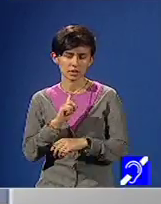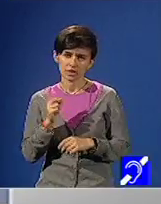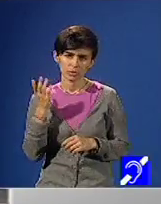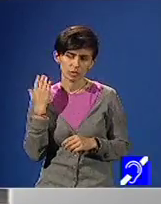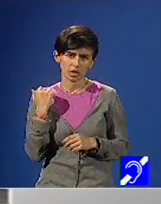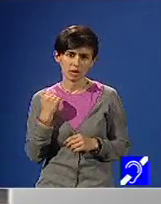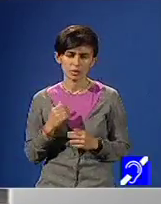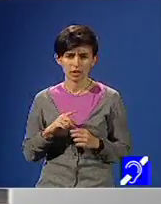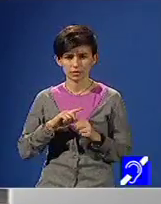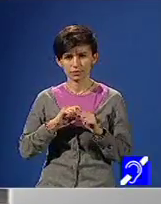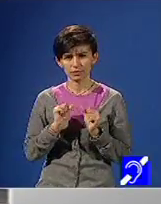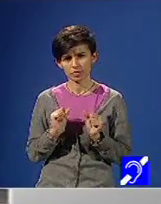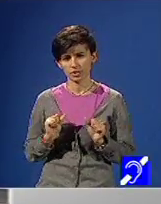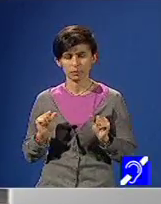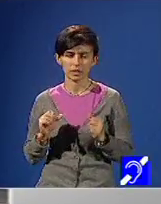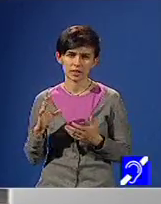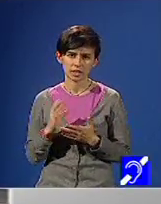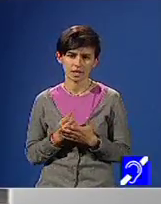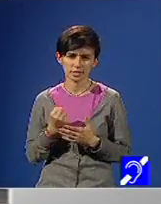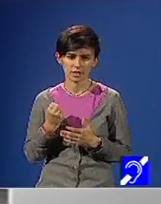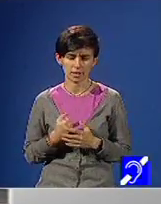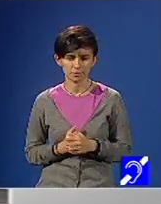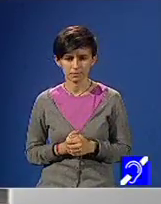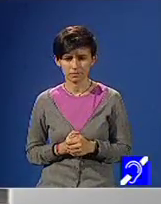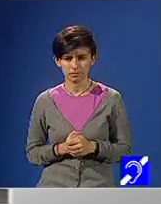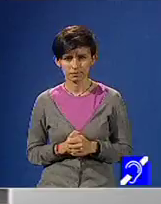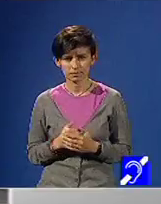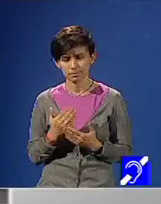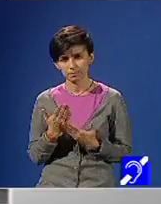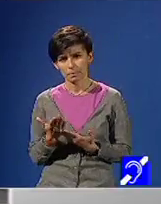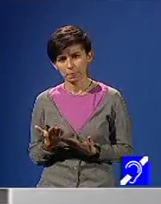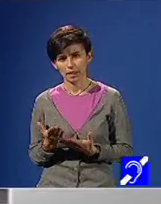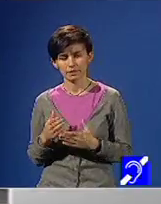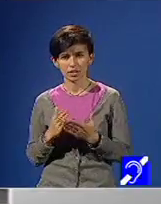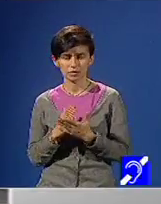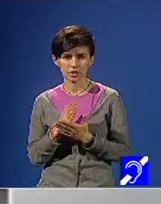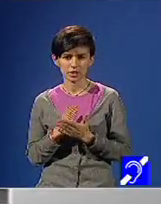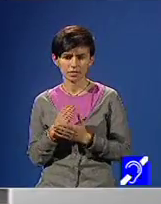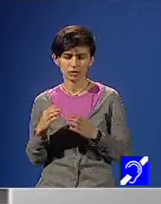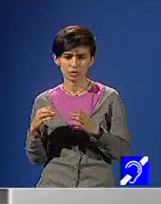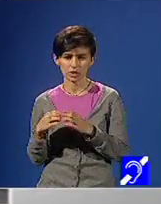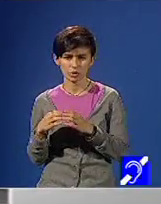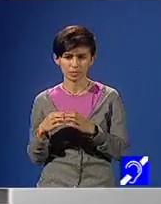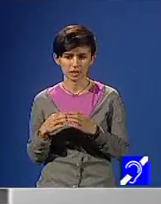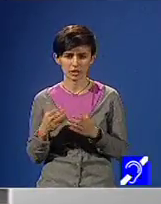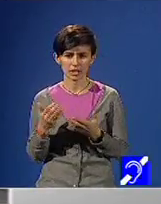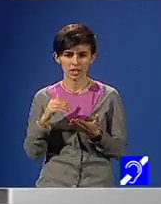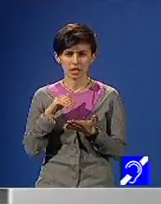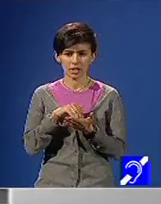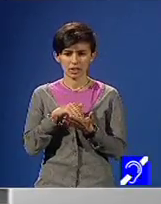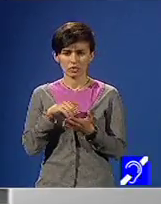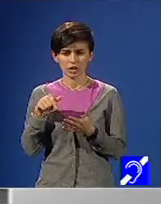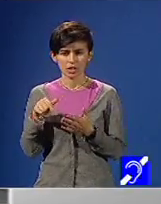realizare. Da, este ofer un serviciu în comunitate. Comunitatea are nevoie de aceste